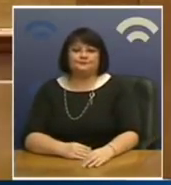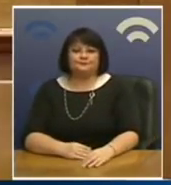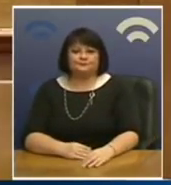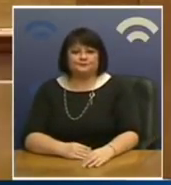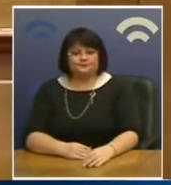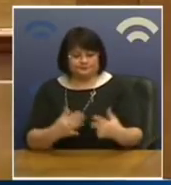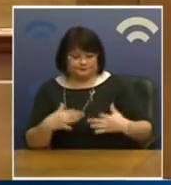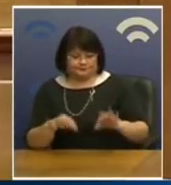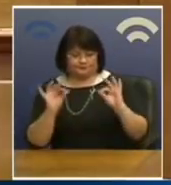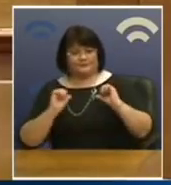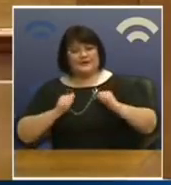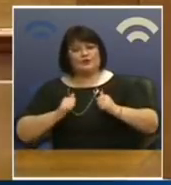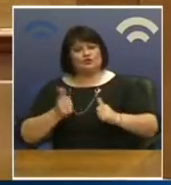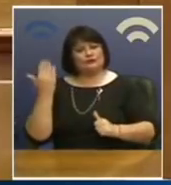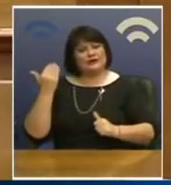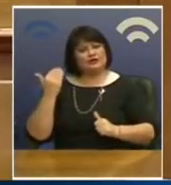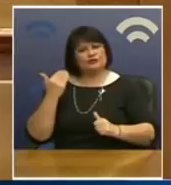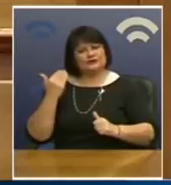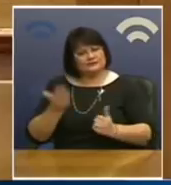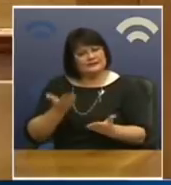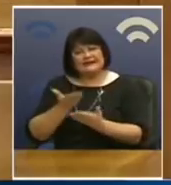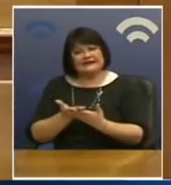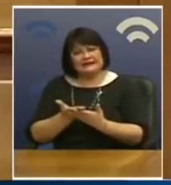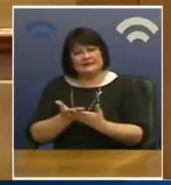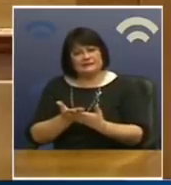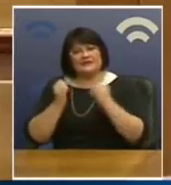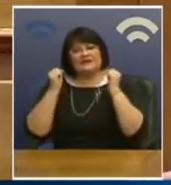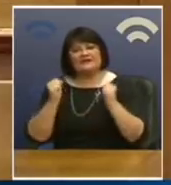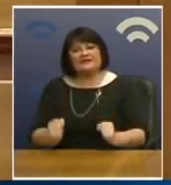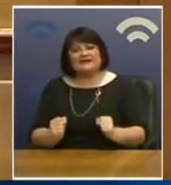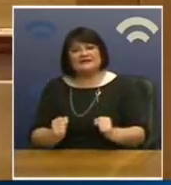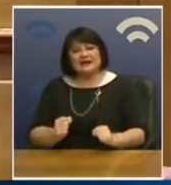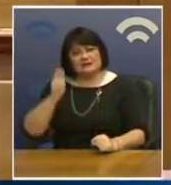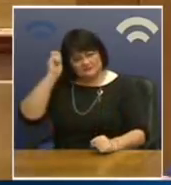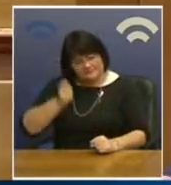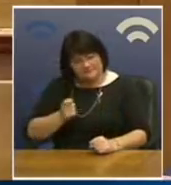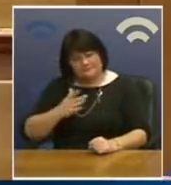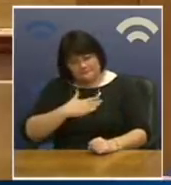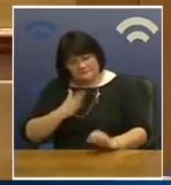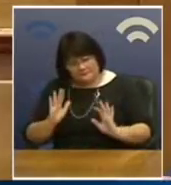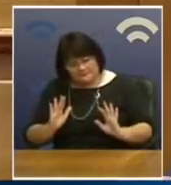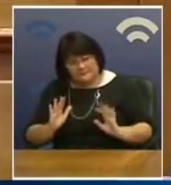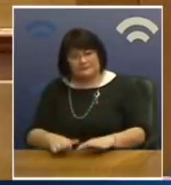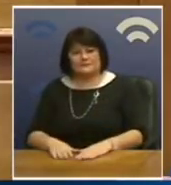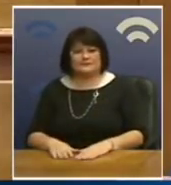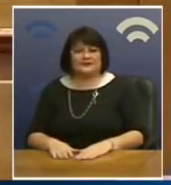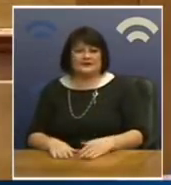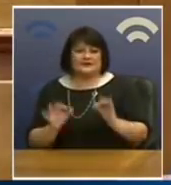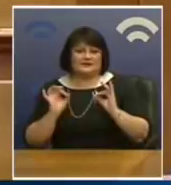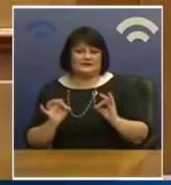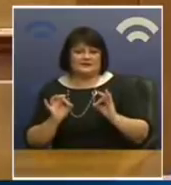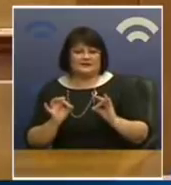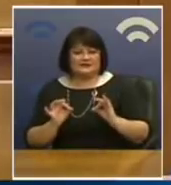Αφετηρία της πρωτοβουλίας μας ήταν μια θεμελιώδης παραδοχή, με την οποία βεβαίως υπάρχει μια